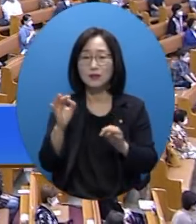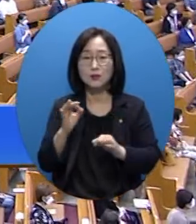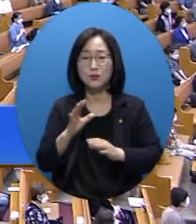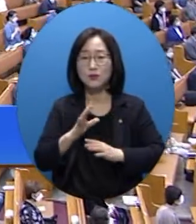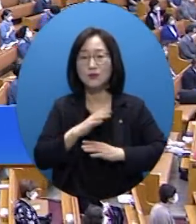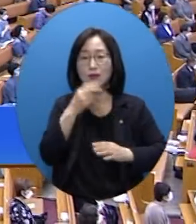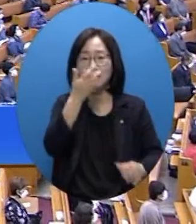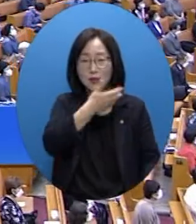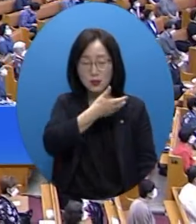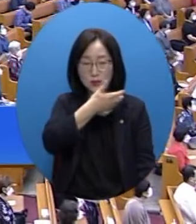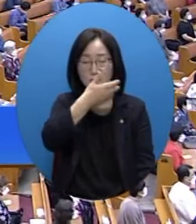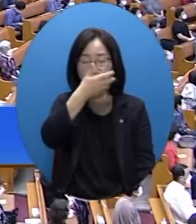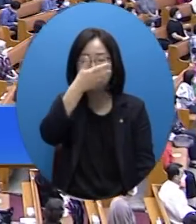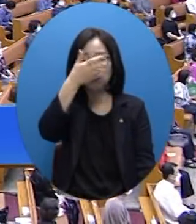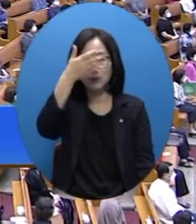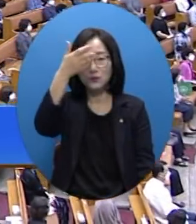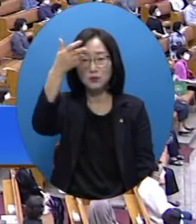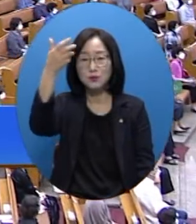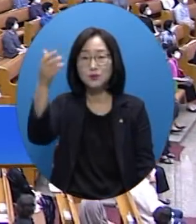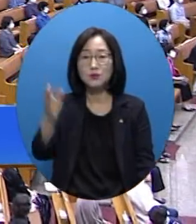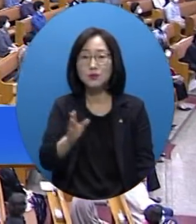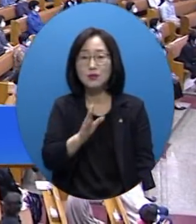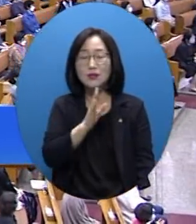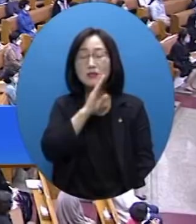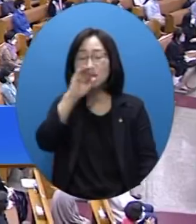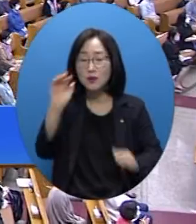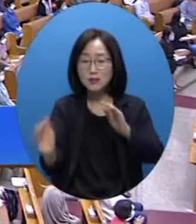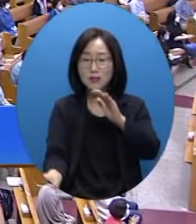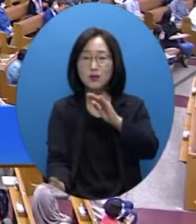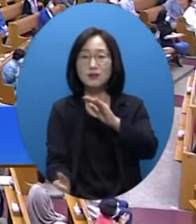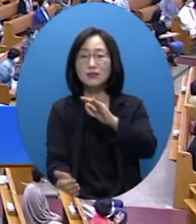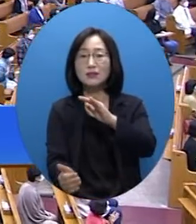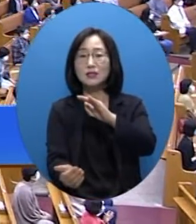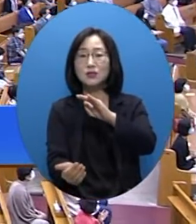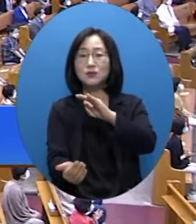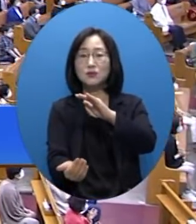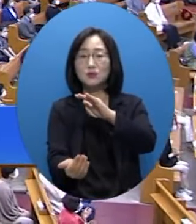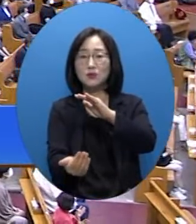나의 놀라운 꿈 정녕